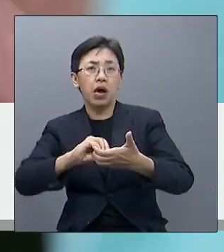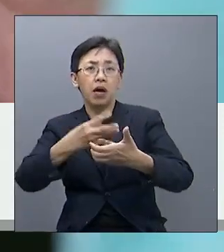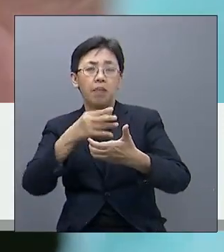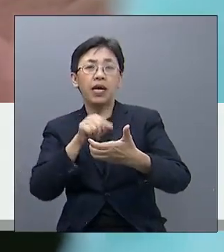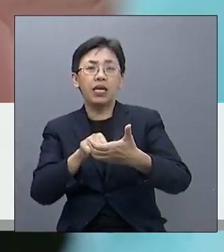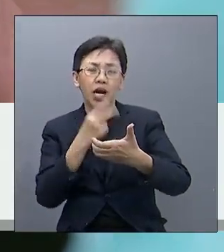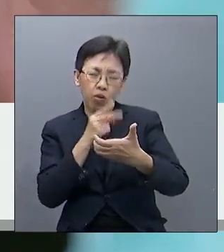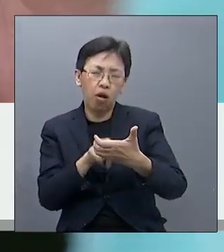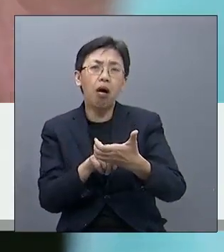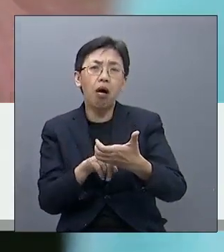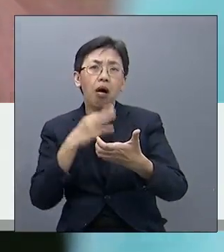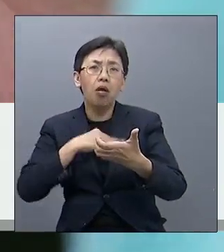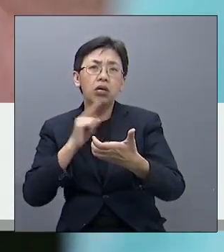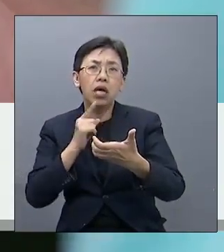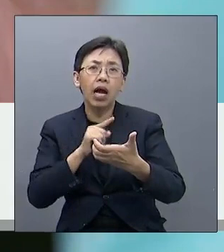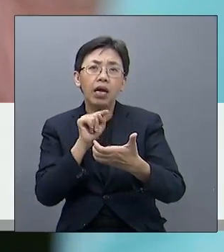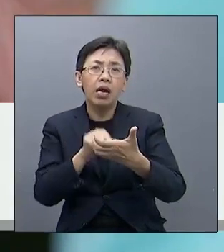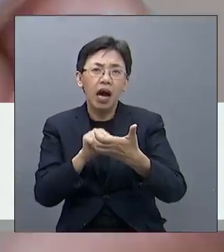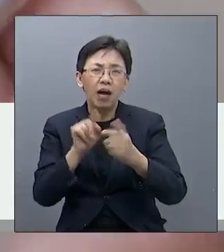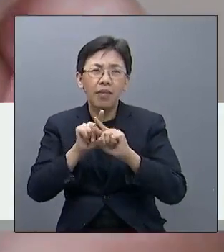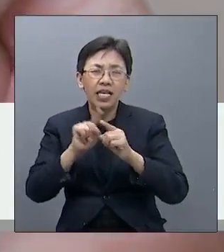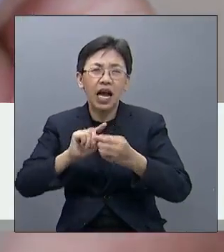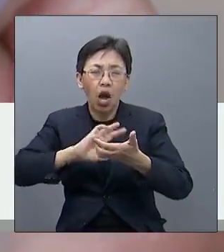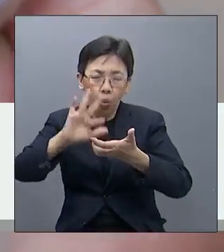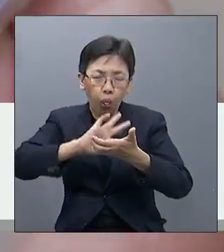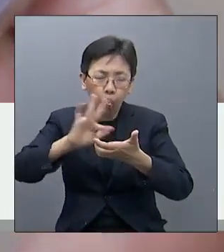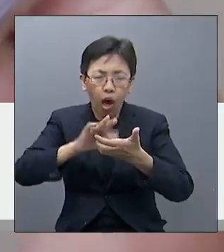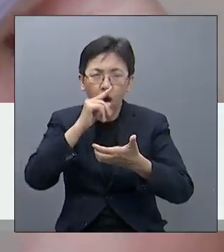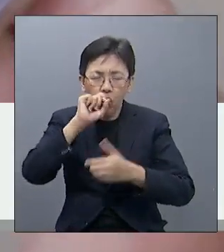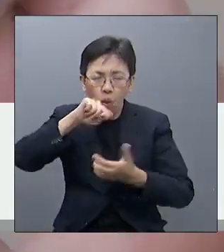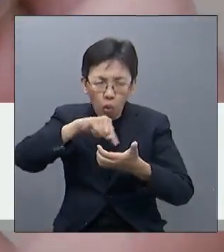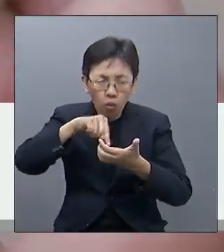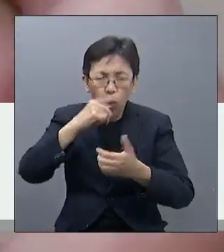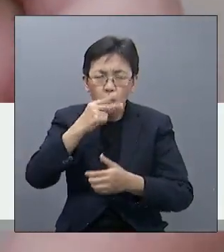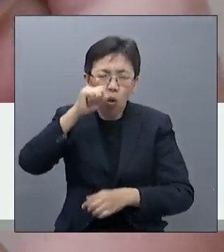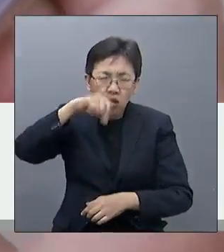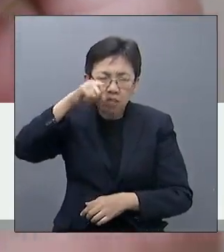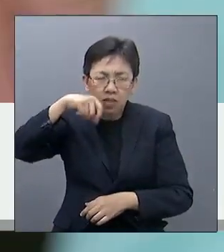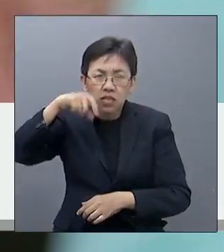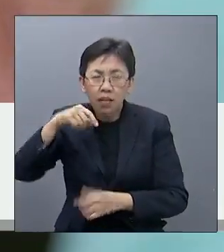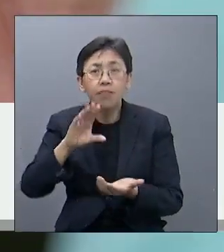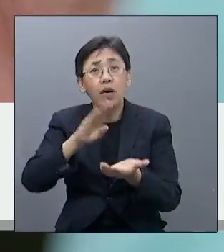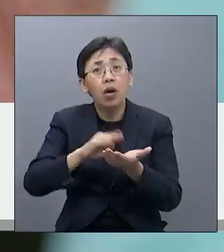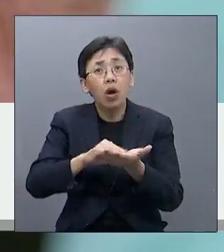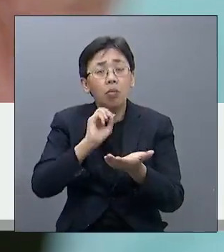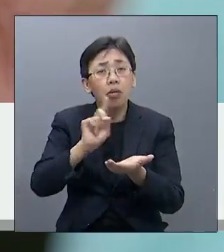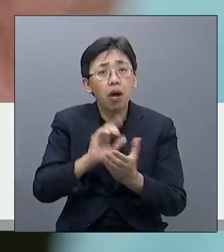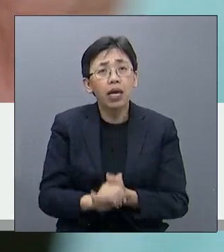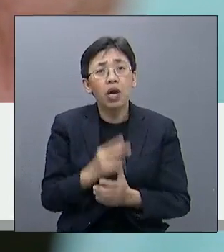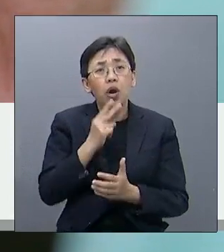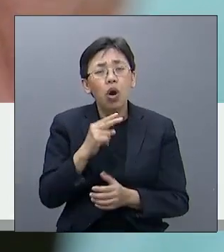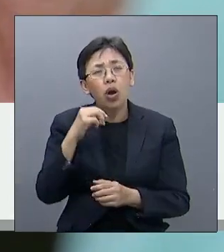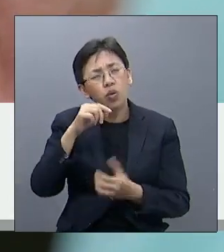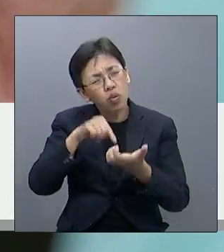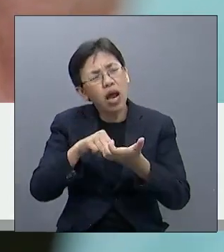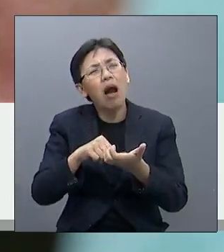ชอบก็มักจะมีคลิปเนื้อหาเดียวกันวนให้ดูซ้ำๆแม้จะมีข้อมูลว่าการดูคลิปวิดีโอสั้น